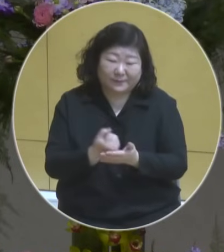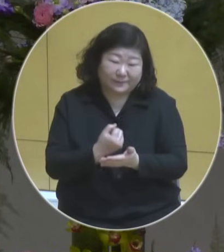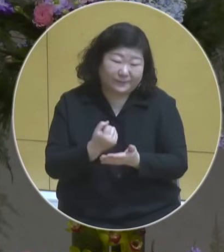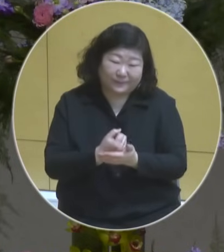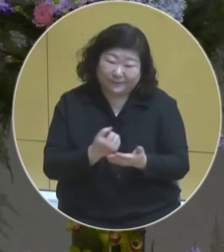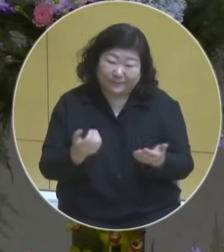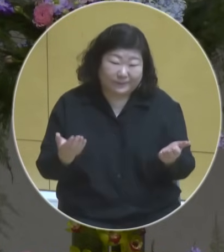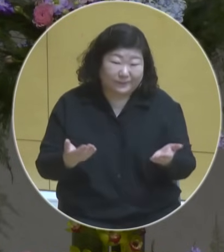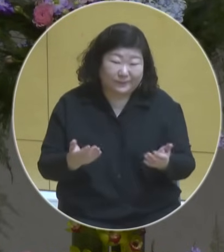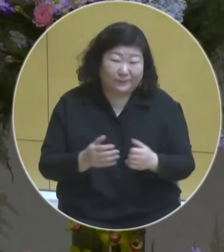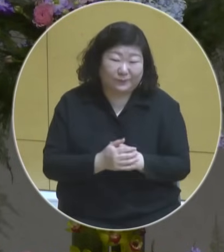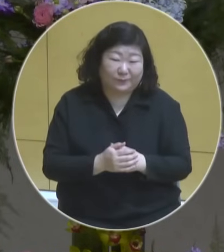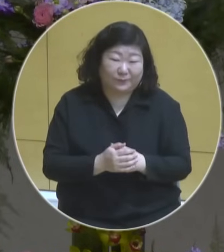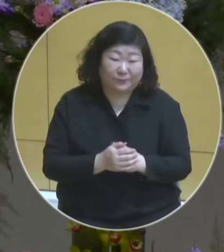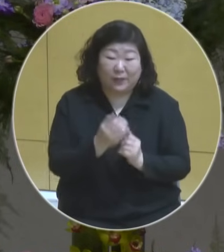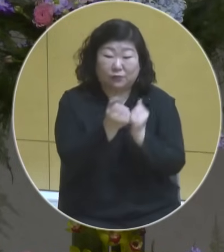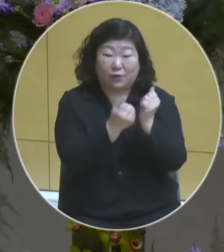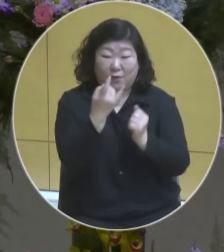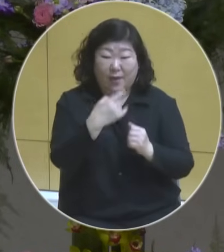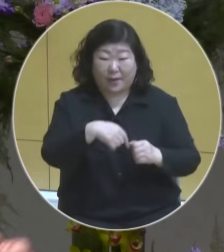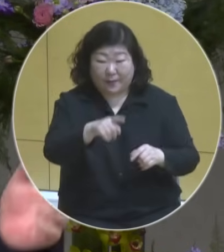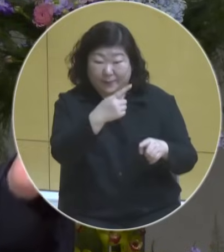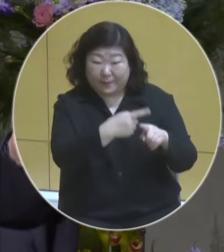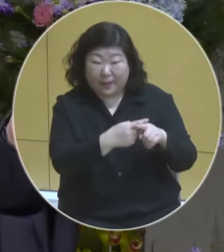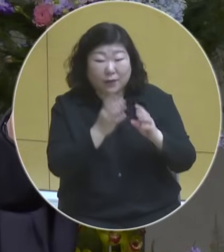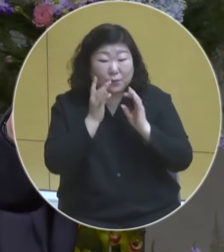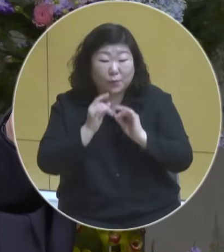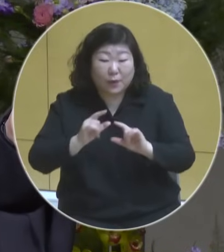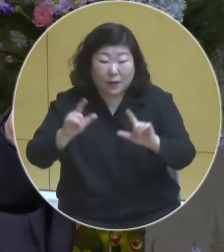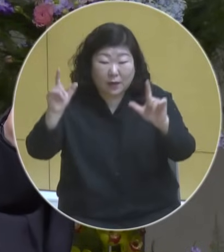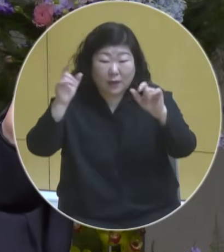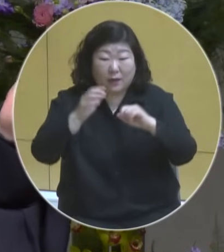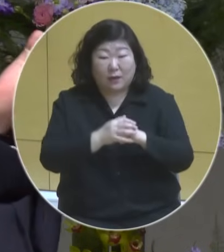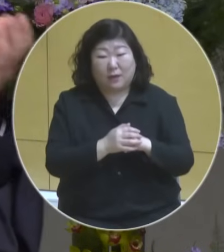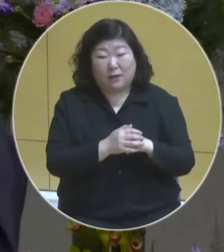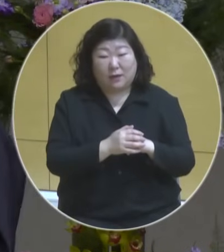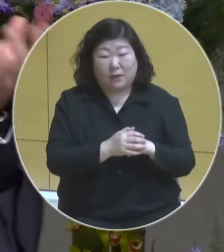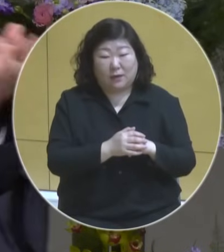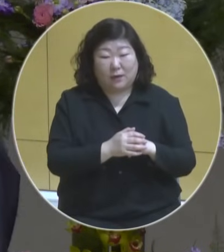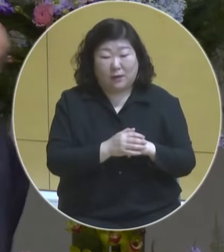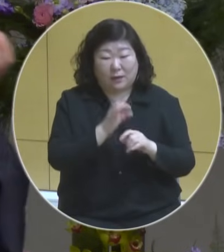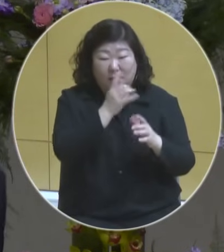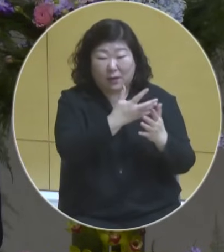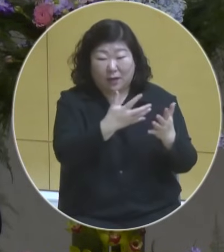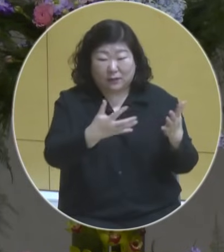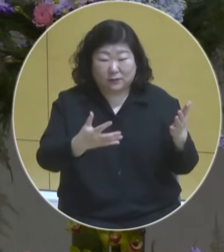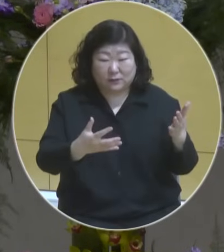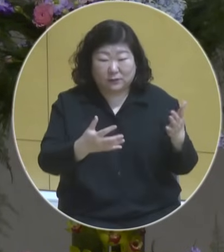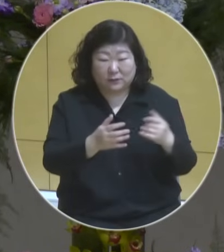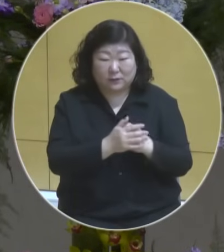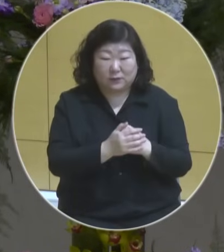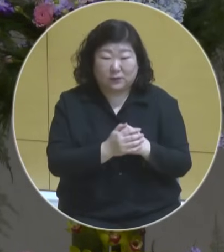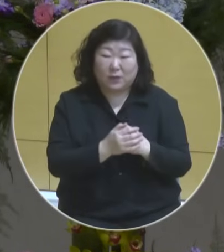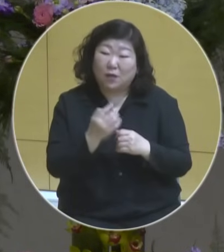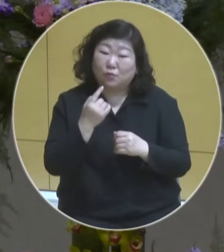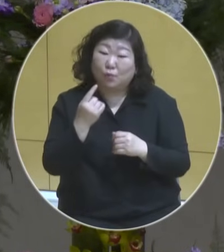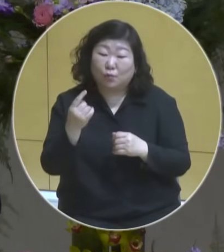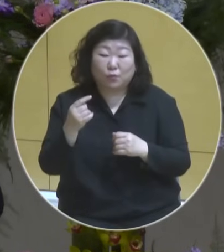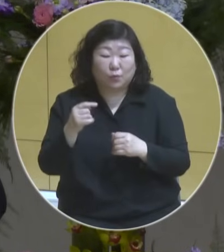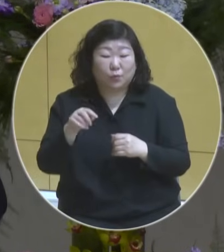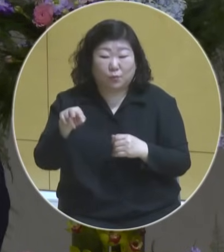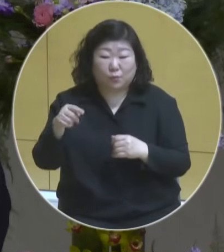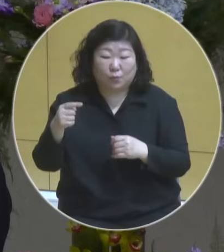이게 우리가 수련해 갔다가 토요일 날 춘천에서 저 강릉에서 이쪽으로 속초에서 이쪽으로 옵니다 오면